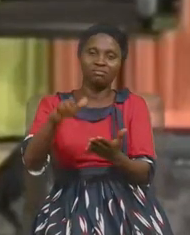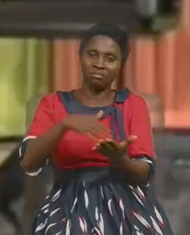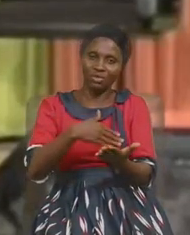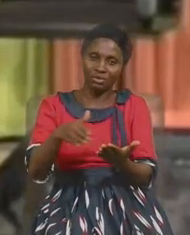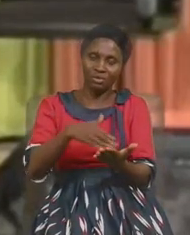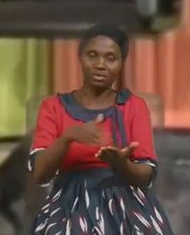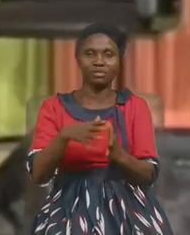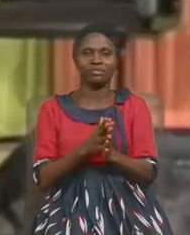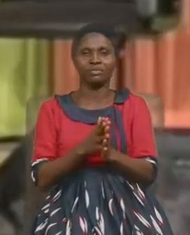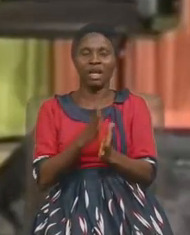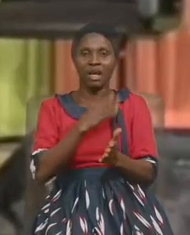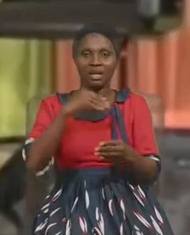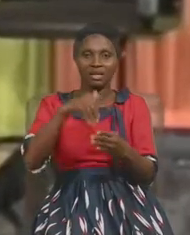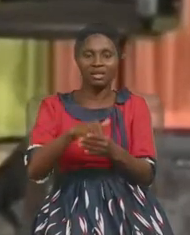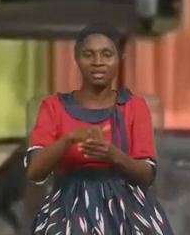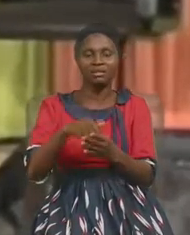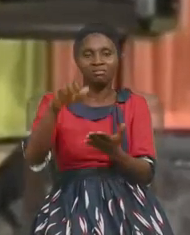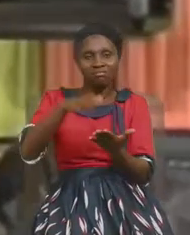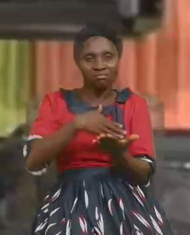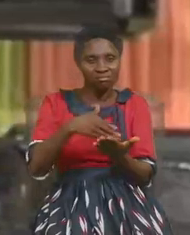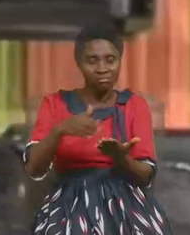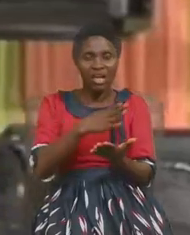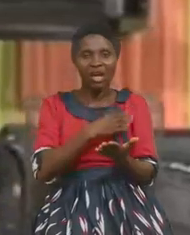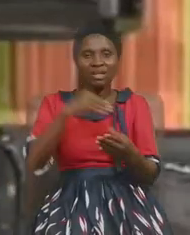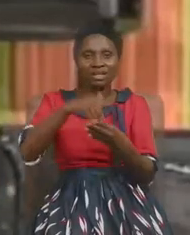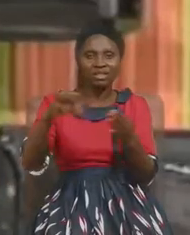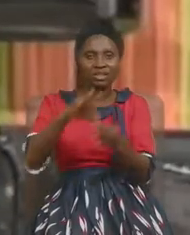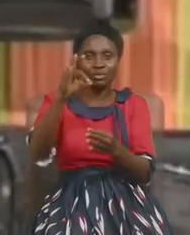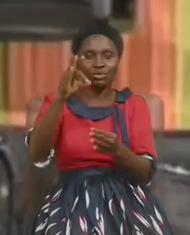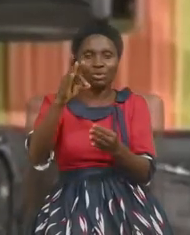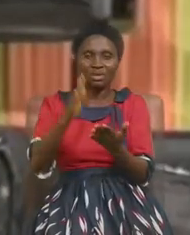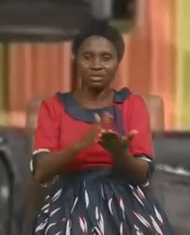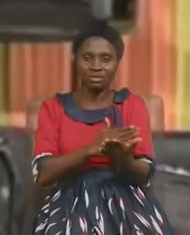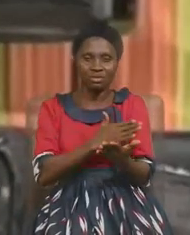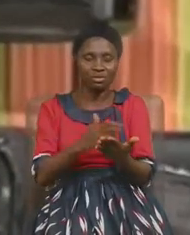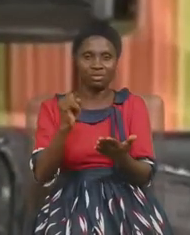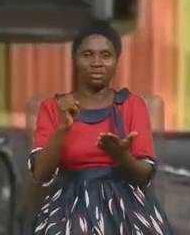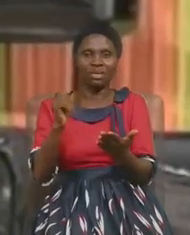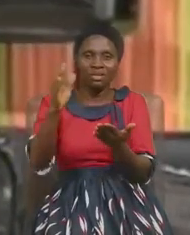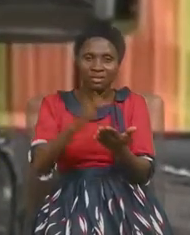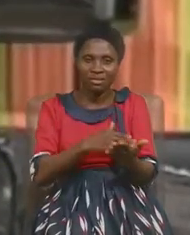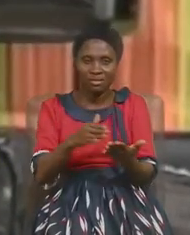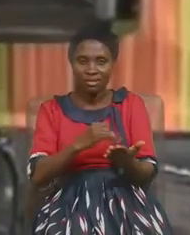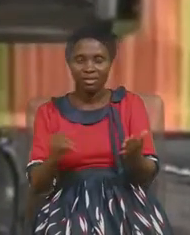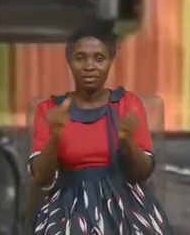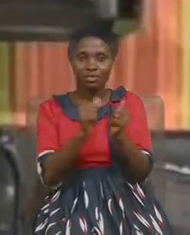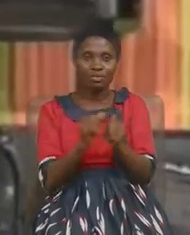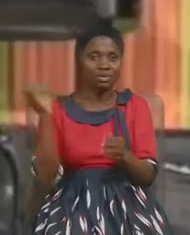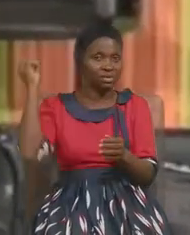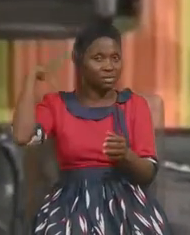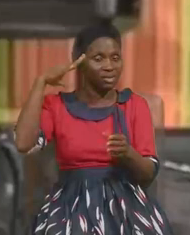des hymnes, pas des cantiques spirituels, chantant à Dieu dans vos cœurs